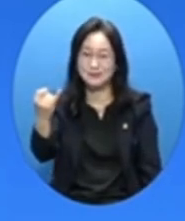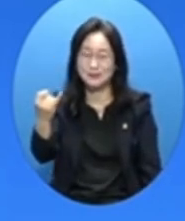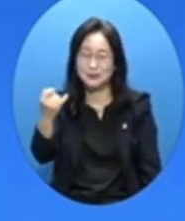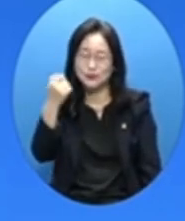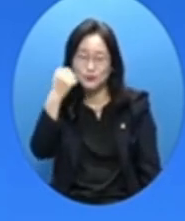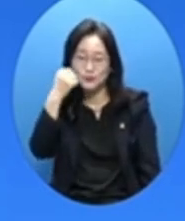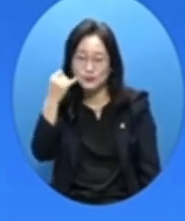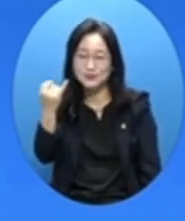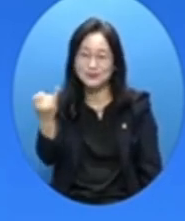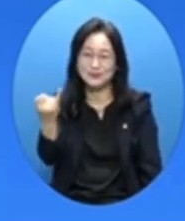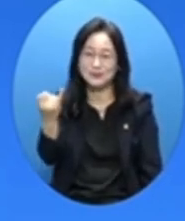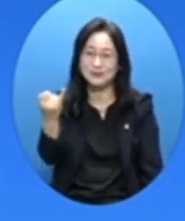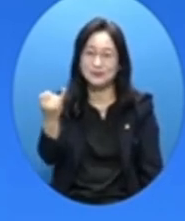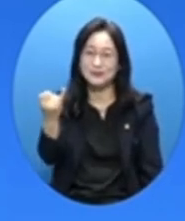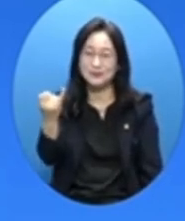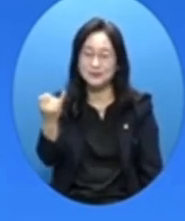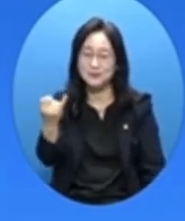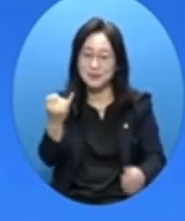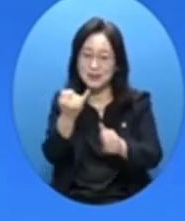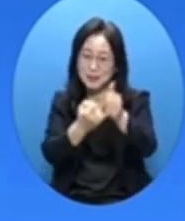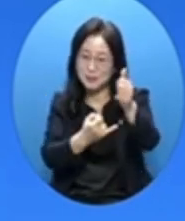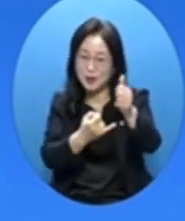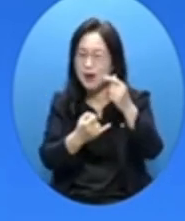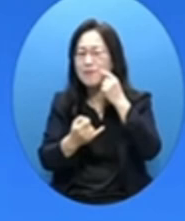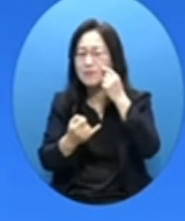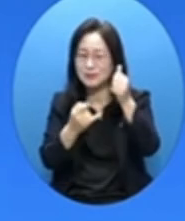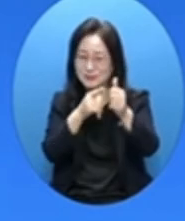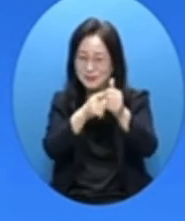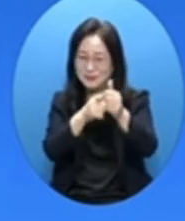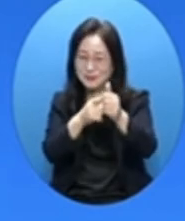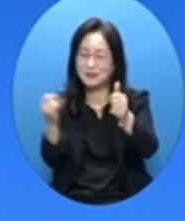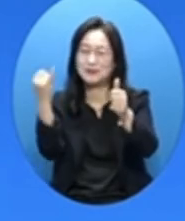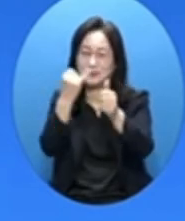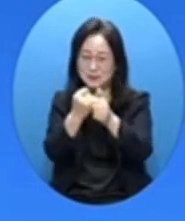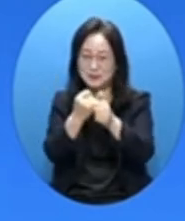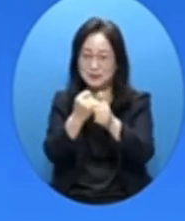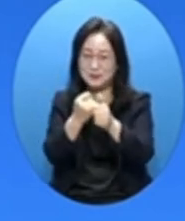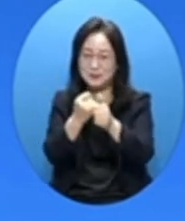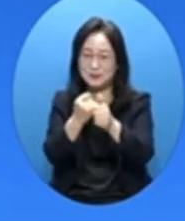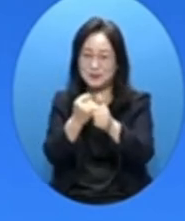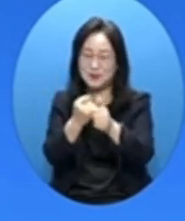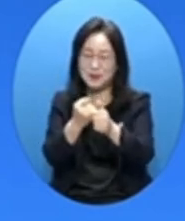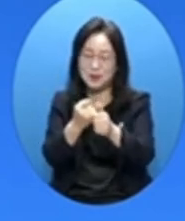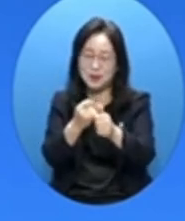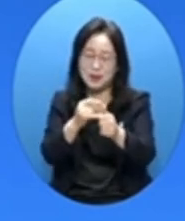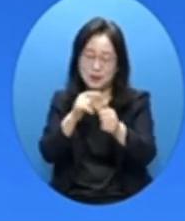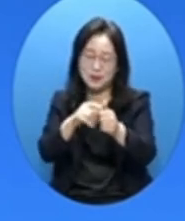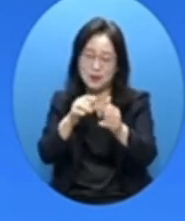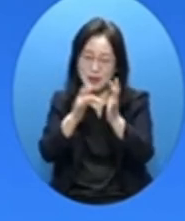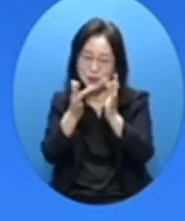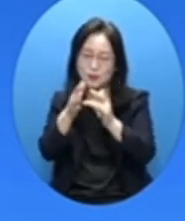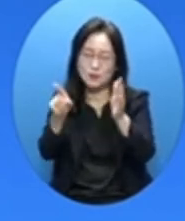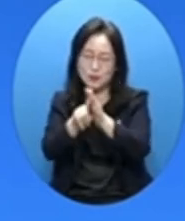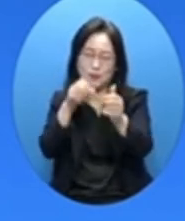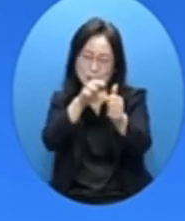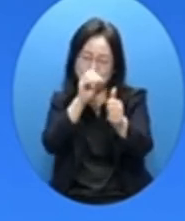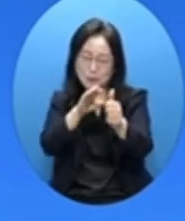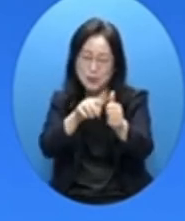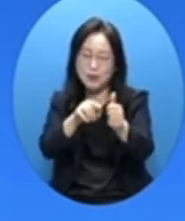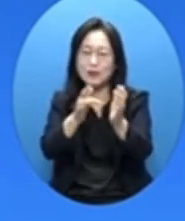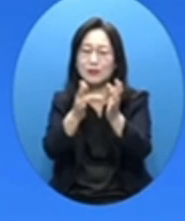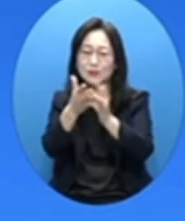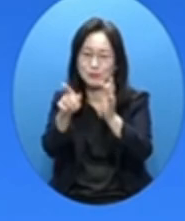성도님이 남편을 변화시키고 많은 사람을 전도해서 그것을 교회를 세웠어요